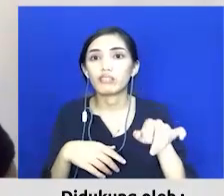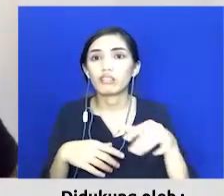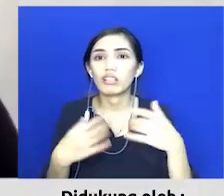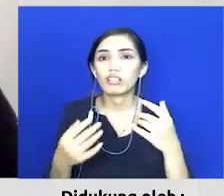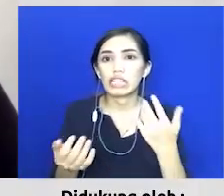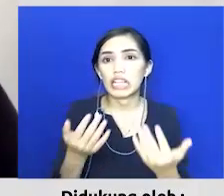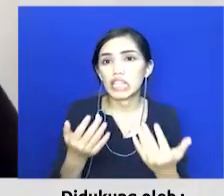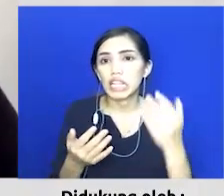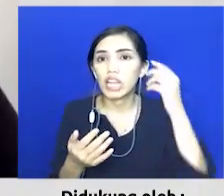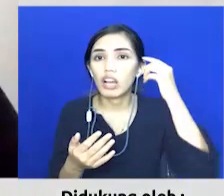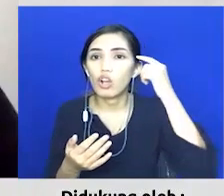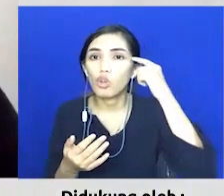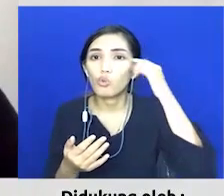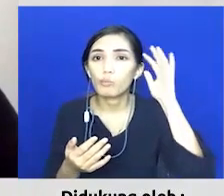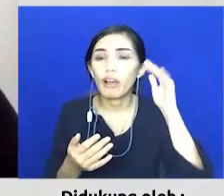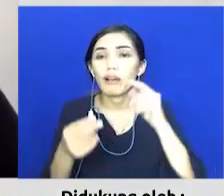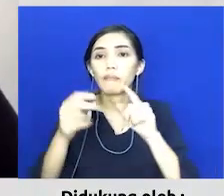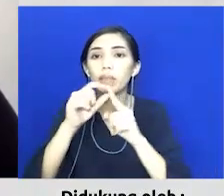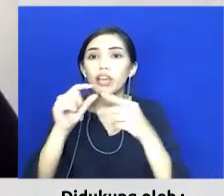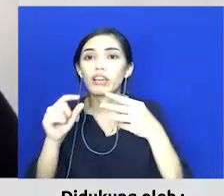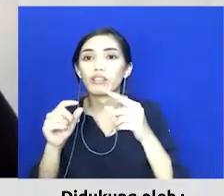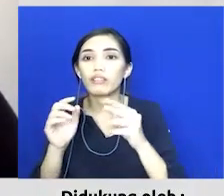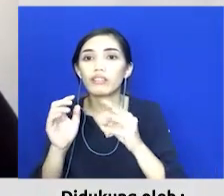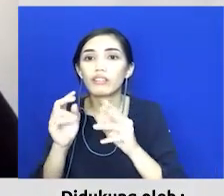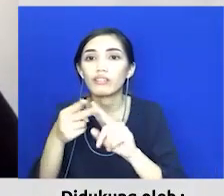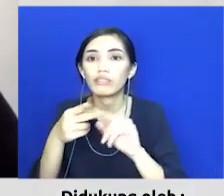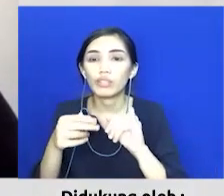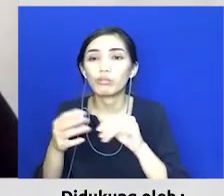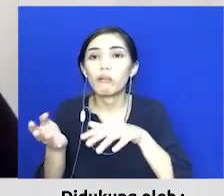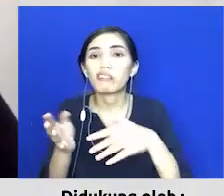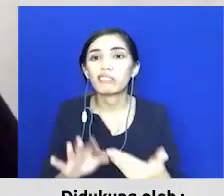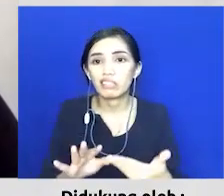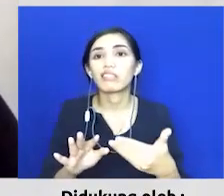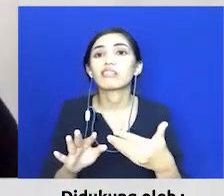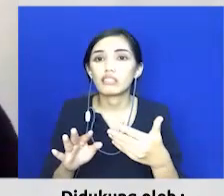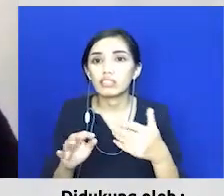itu gak pernah berhenti. Menghasilkan terus film sampai tahun 80-an. Jadi menurut saya